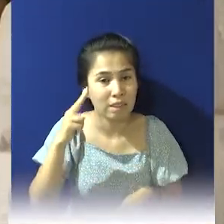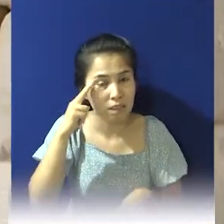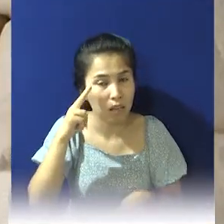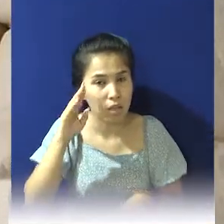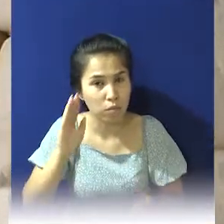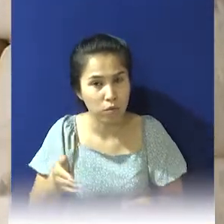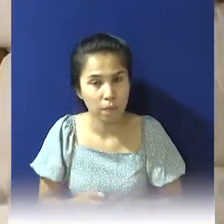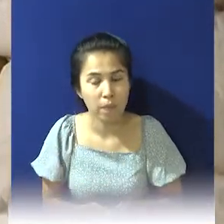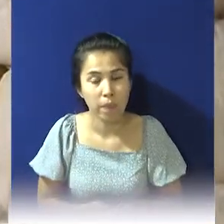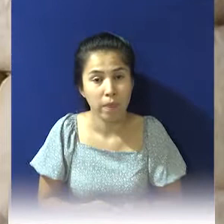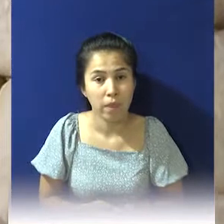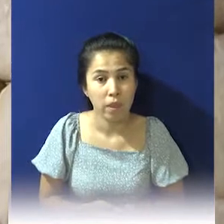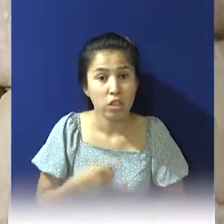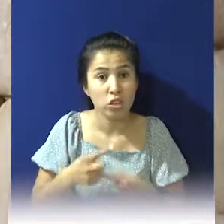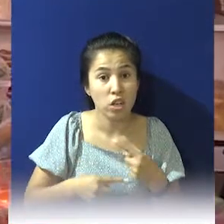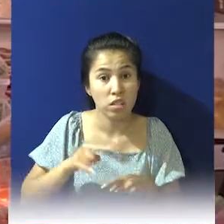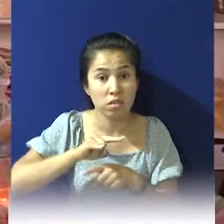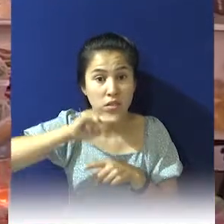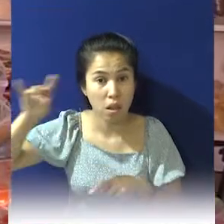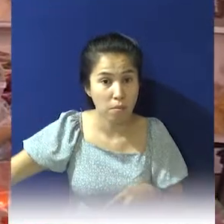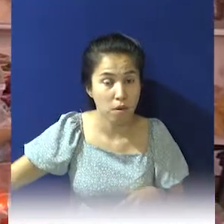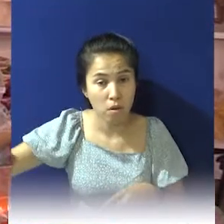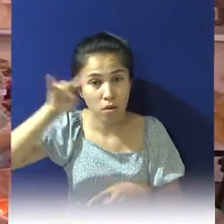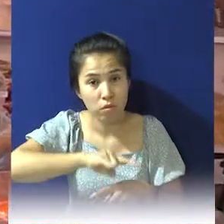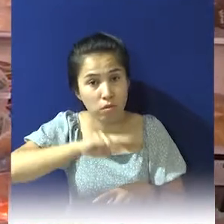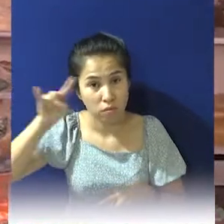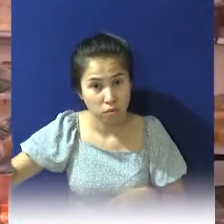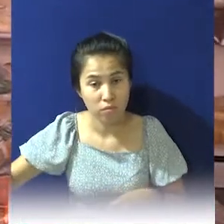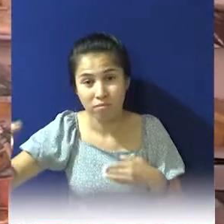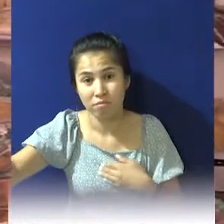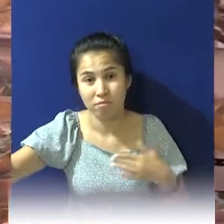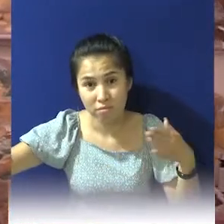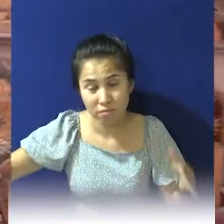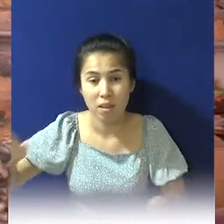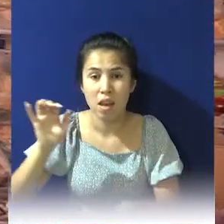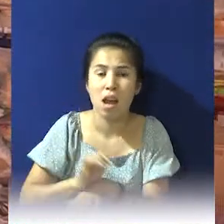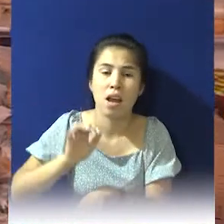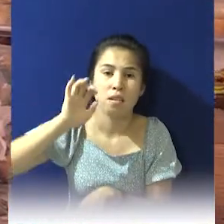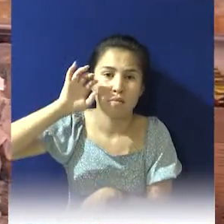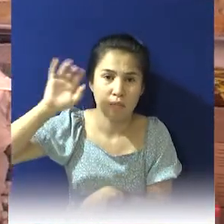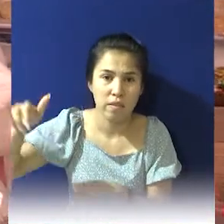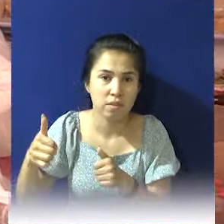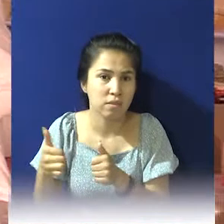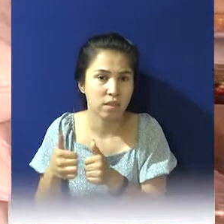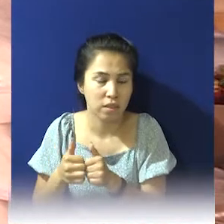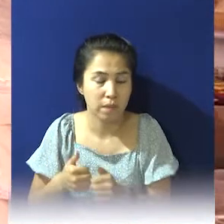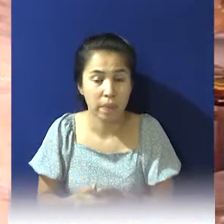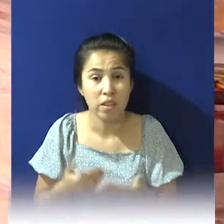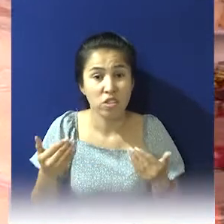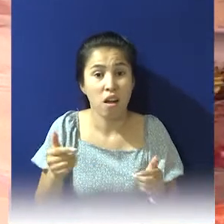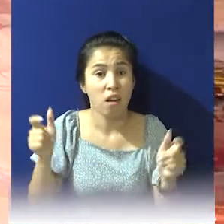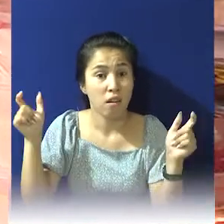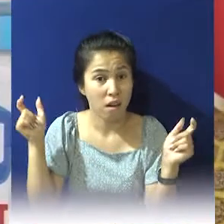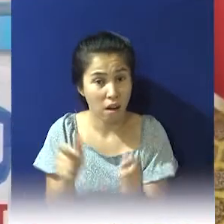продовольственных товаров состоит из 19 наименований. Мука пшеничная первого сорта, рожки, гречка, соль, картофель, морковь,